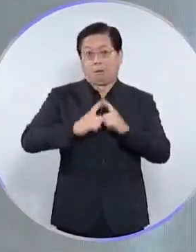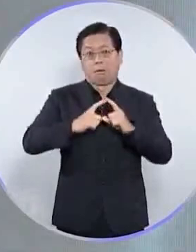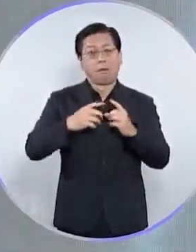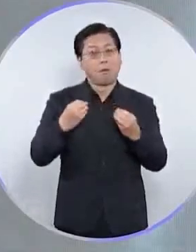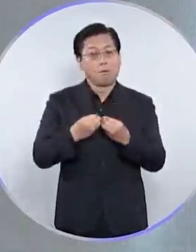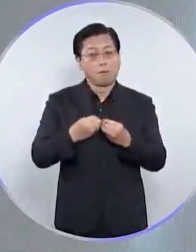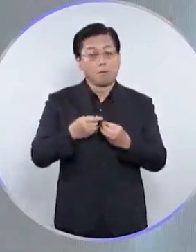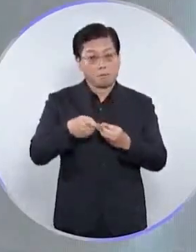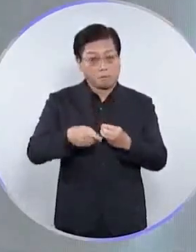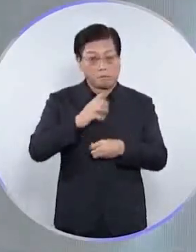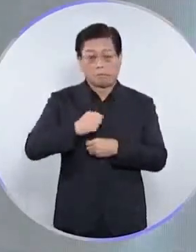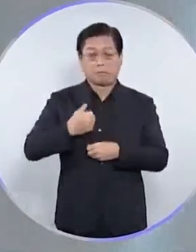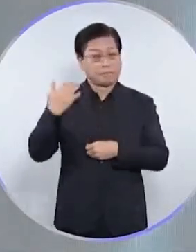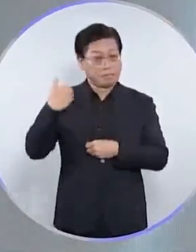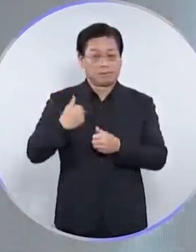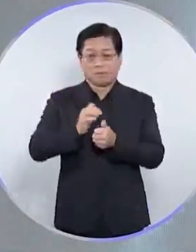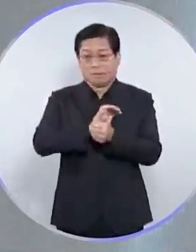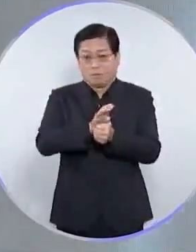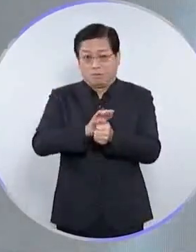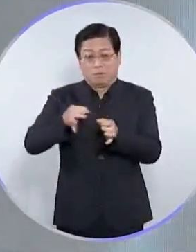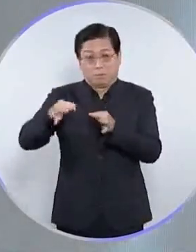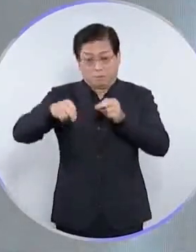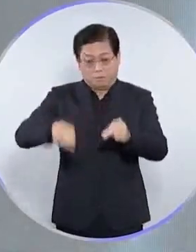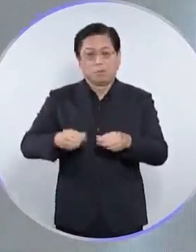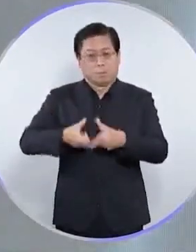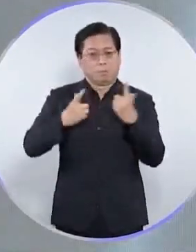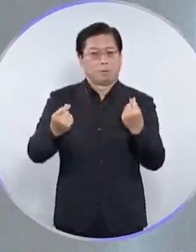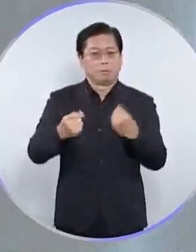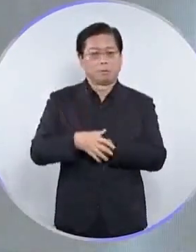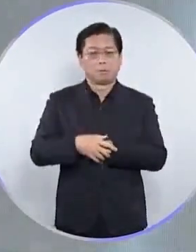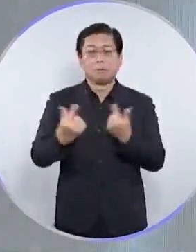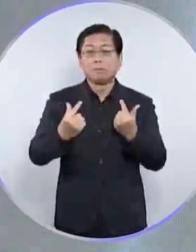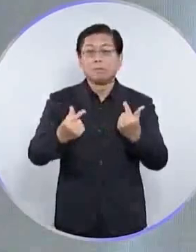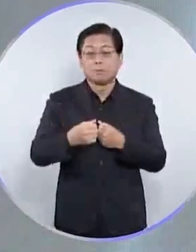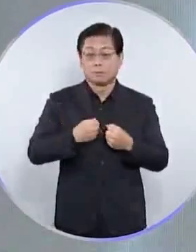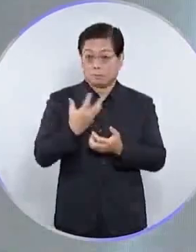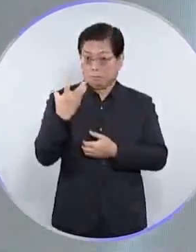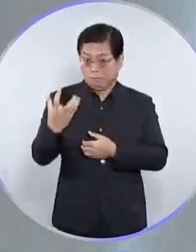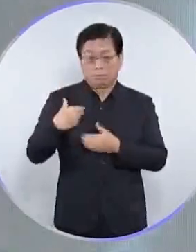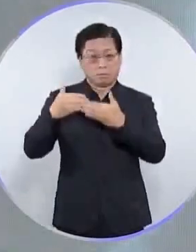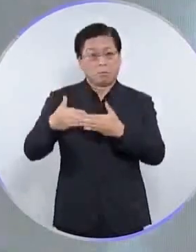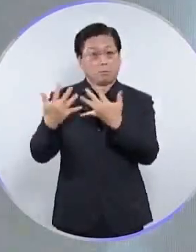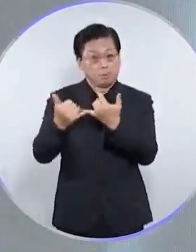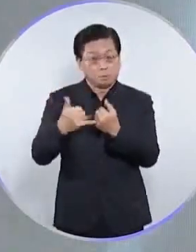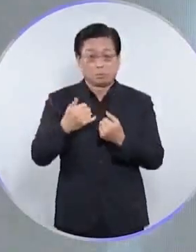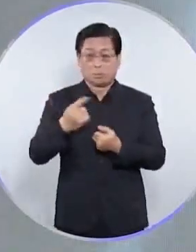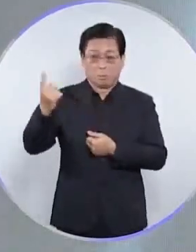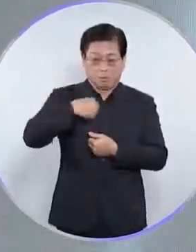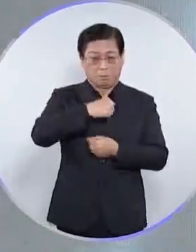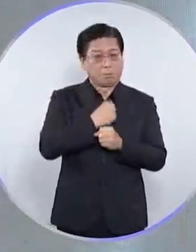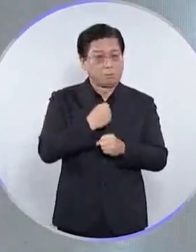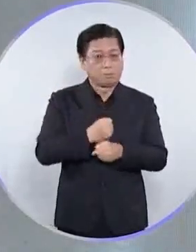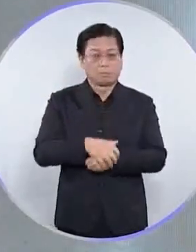代表了服务贸易协定也会回来啊，包括大量的中生就会来台就业